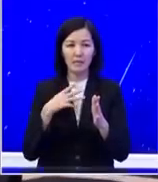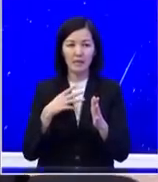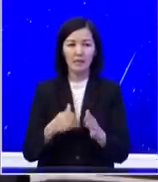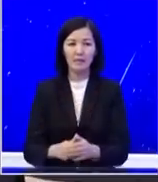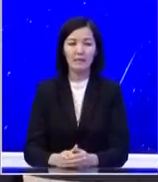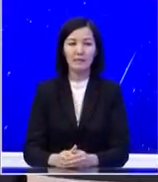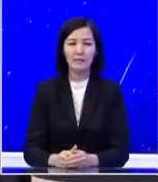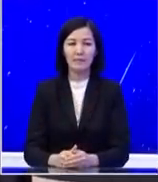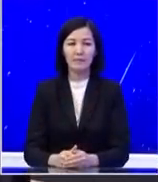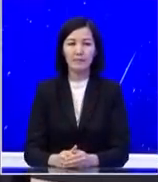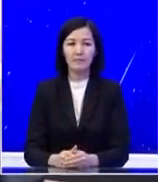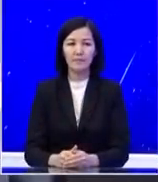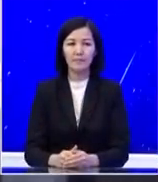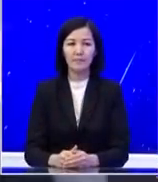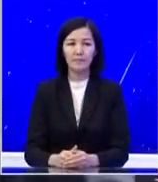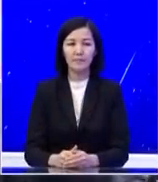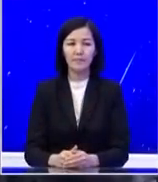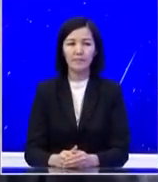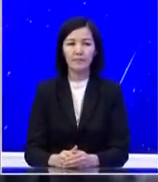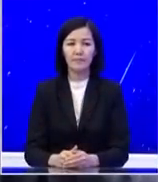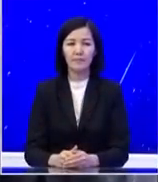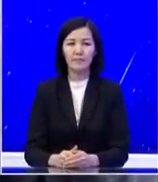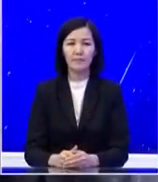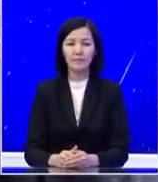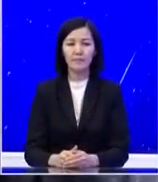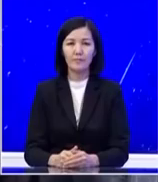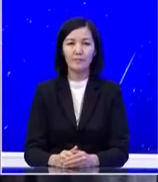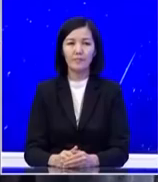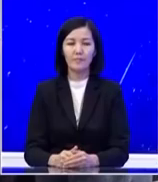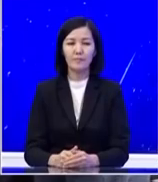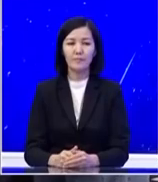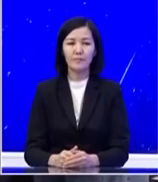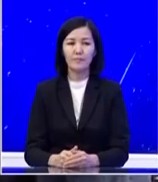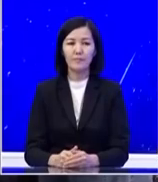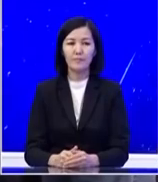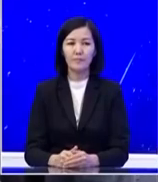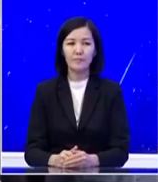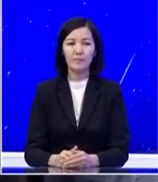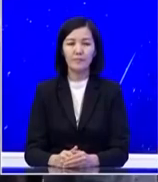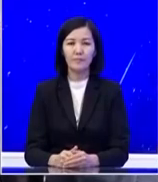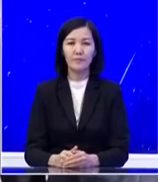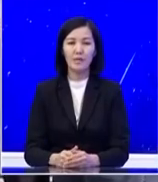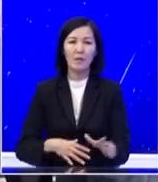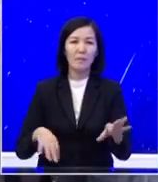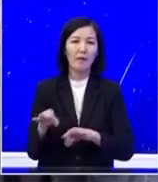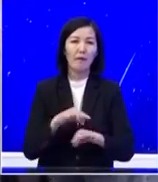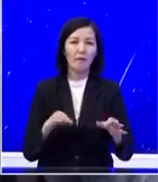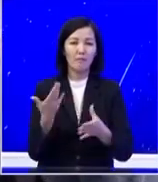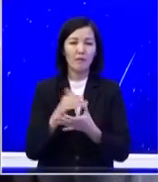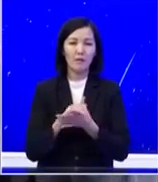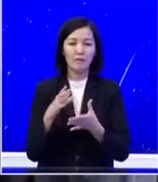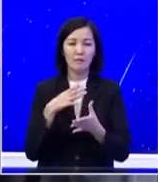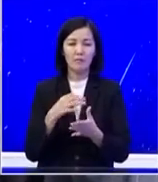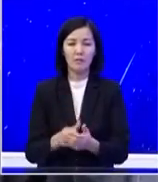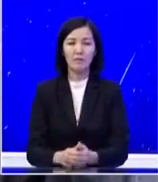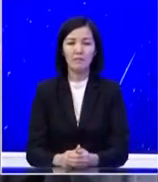эта школа, у нас магазин, там еще что-то. Торговый дом, общественная баня,